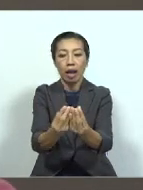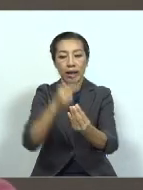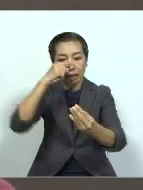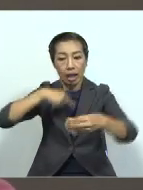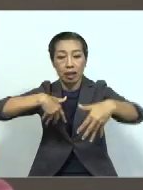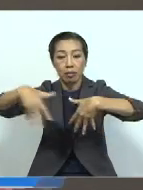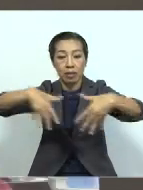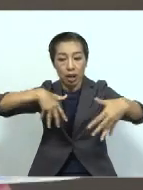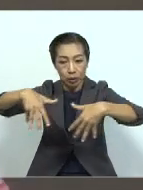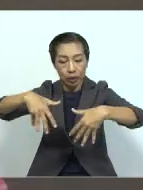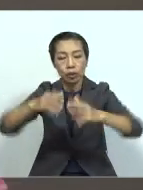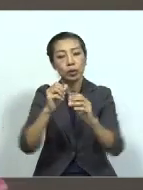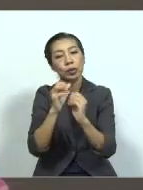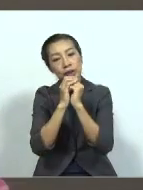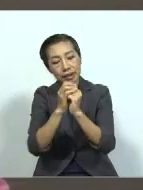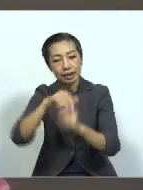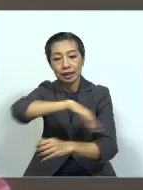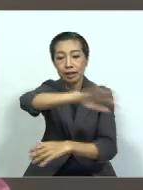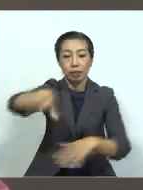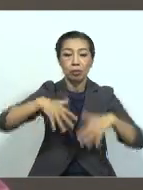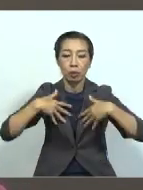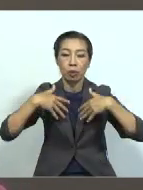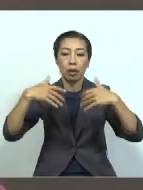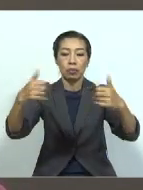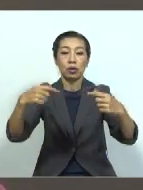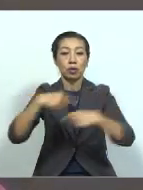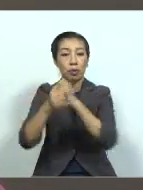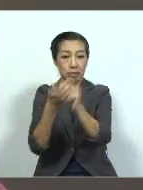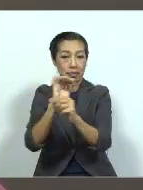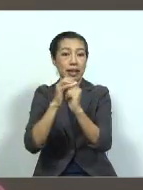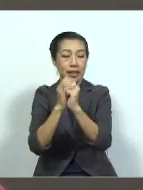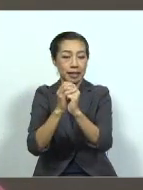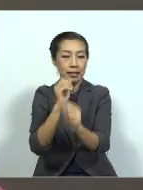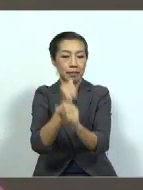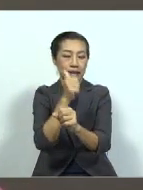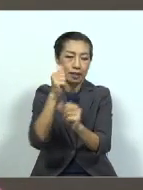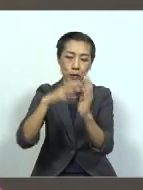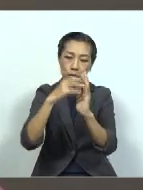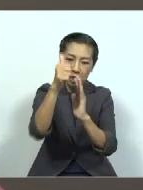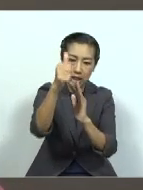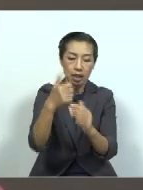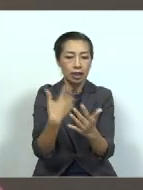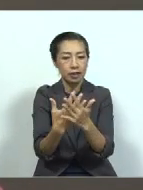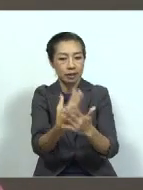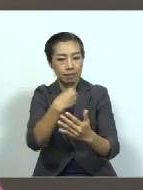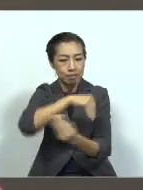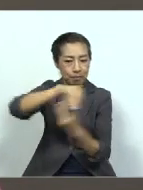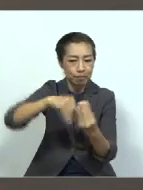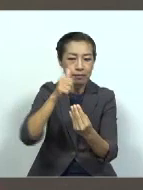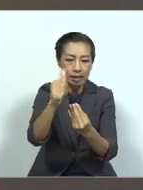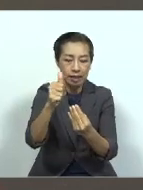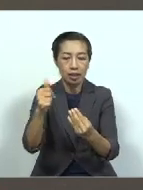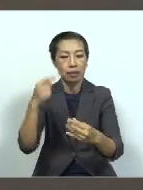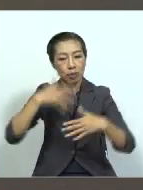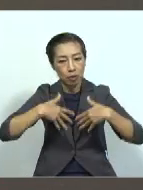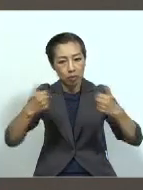ขในเทศกาลวันตรุษจีนขอให้เฮงๆนะมีเงินมีทองใช้มีความสุขทั่วหน้าสุขภาพร่าง